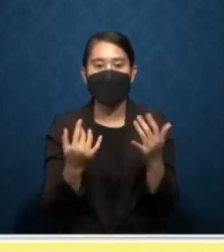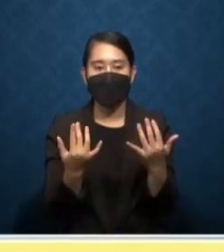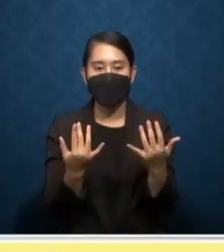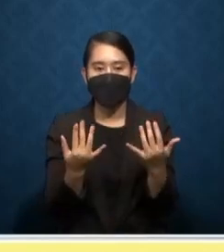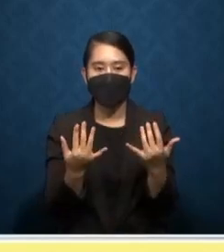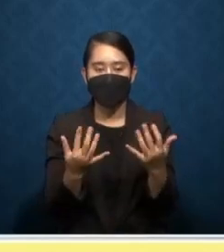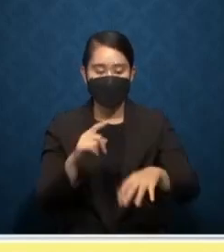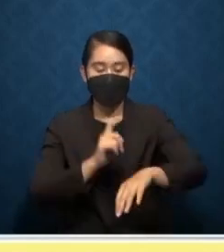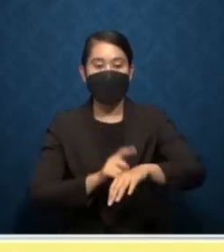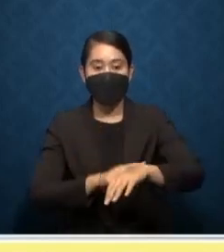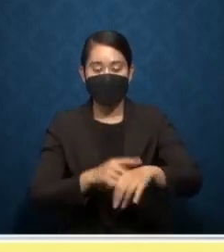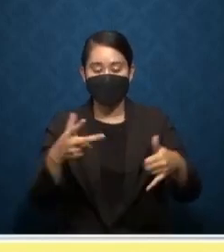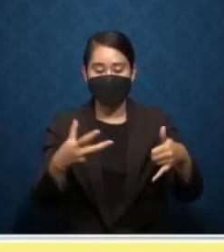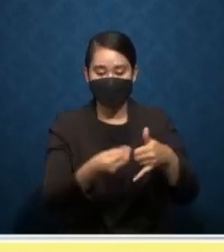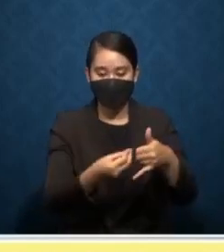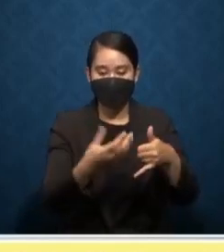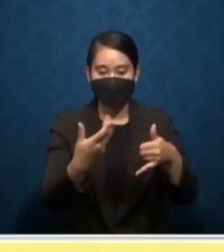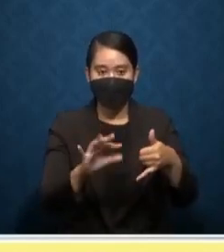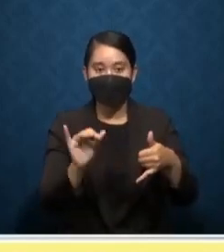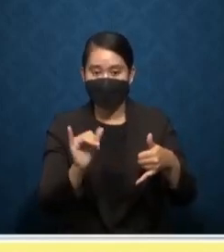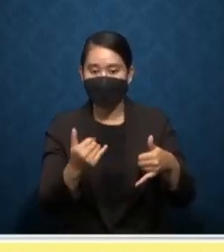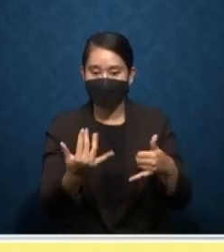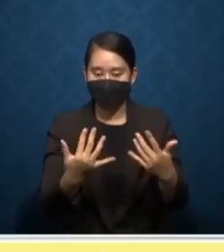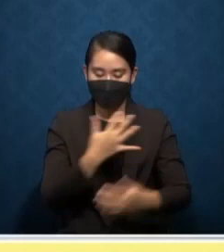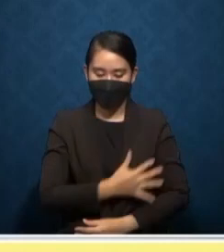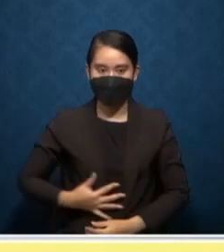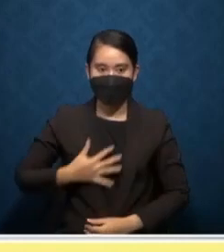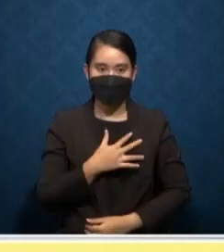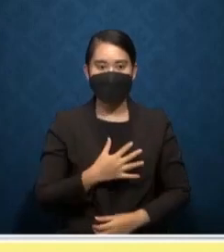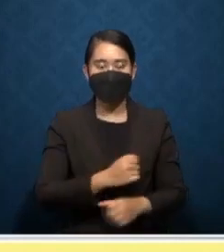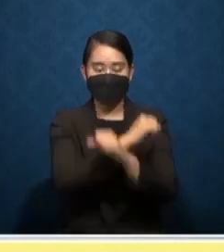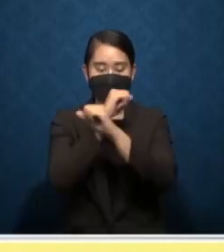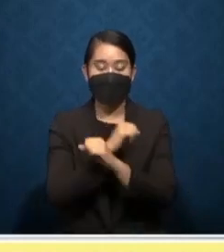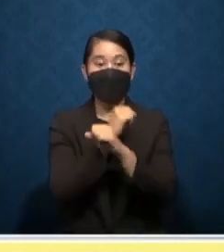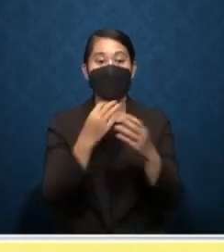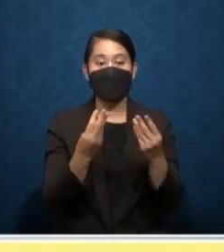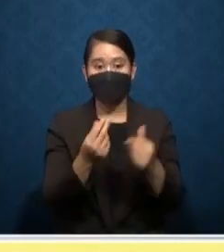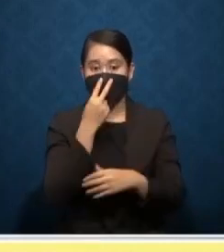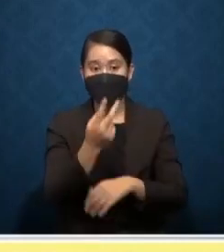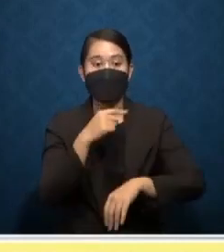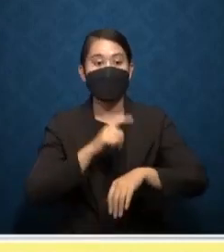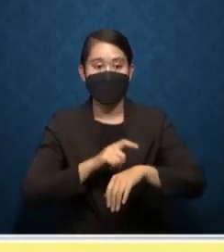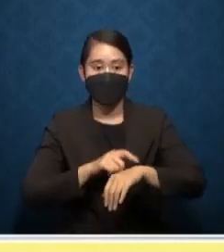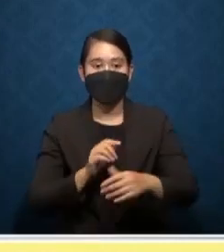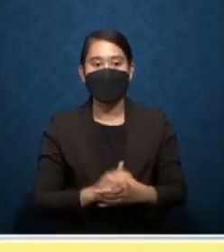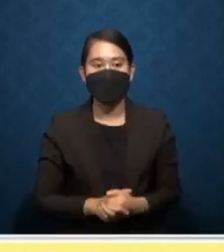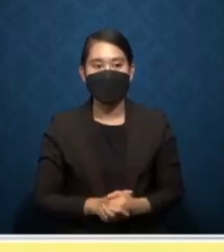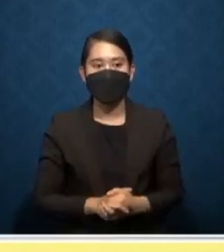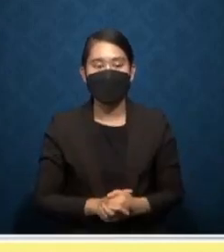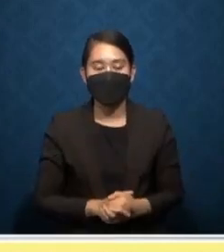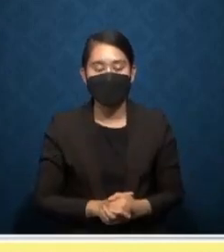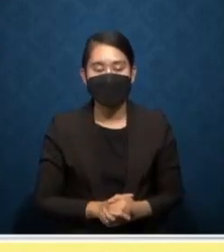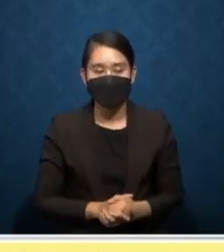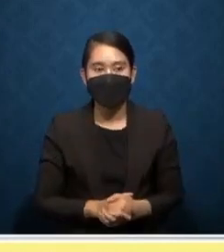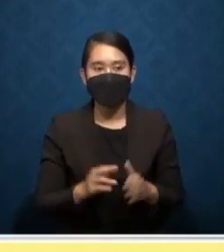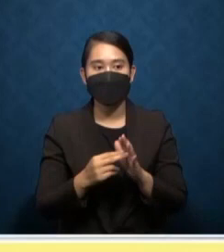ลาหลงจากที่เขาติดแล้รักษาหายแล้มมีภูมิ มันคุ้มกนได้เท่าไห่ก็ดูระยะเวลาความพอในส่วนข